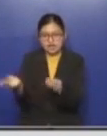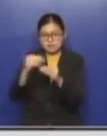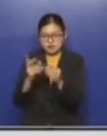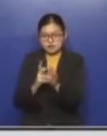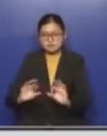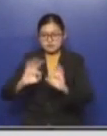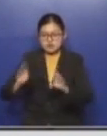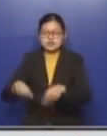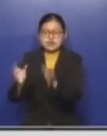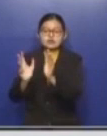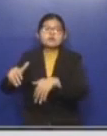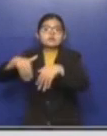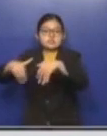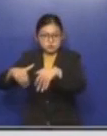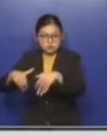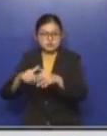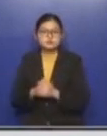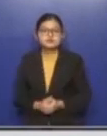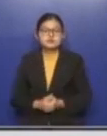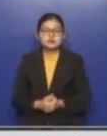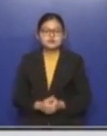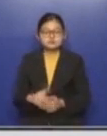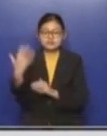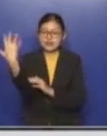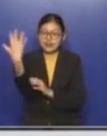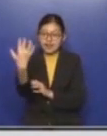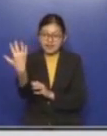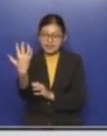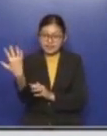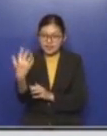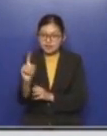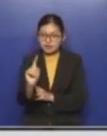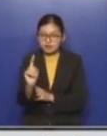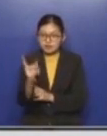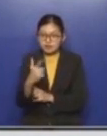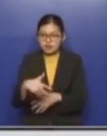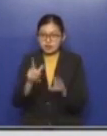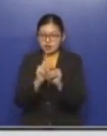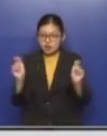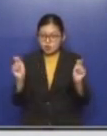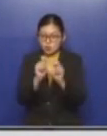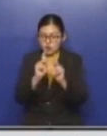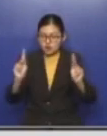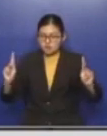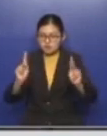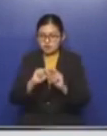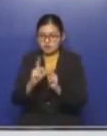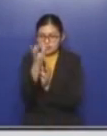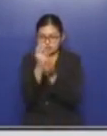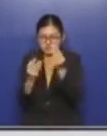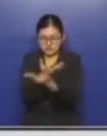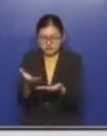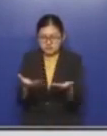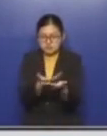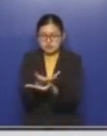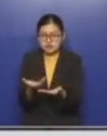เรื่องโรงเรียนของท่านเนี่ยเห็นไหมเนี่ยรายการการดำเนินงานของคณะอนุกรรมการรับและพิจารณาเรื่